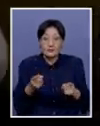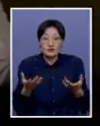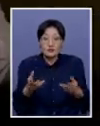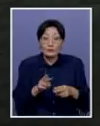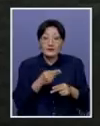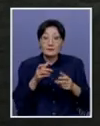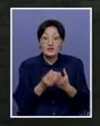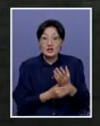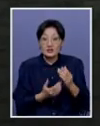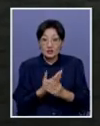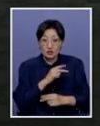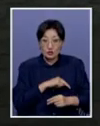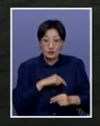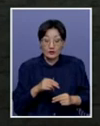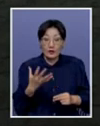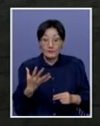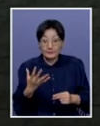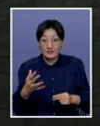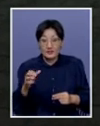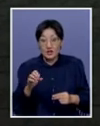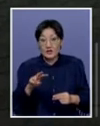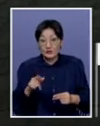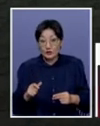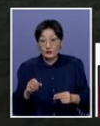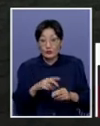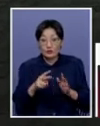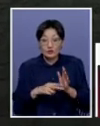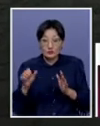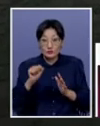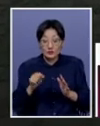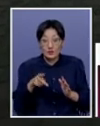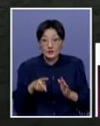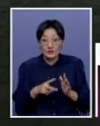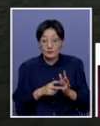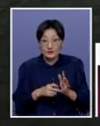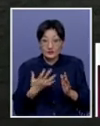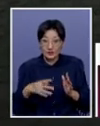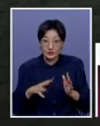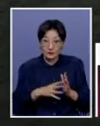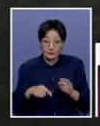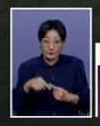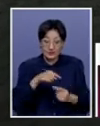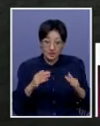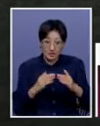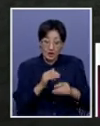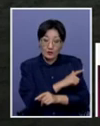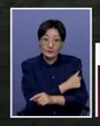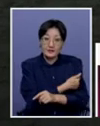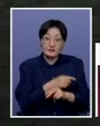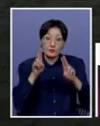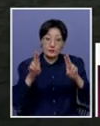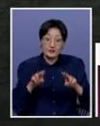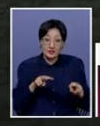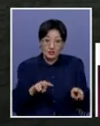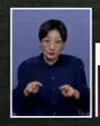жұмыс істейді? 5-ші шілде мен 15-ші тамыз аралығында 2759 кәсіпкерлік нысанының санитарлық талаптар сақтау бойынша